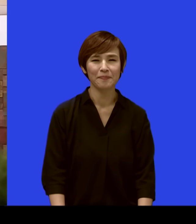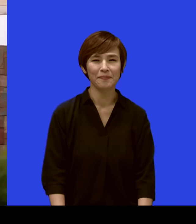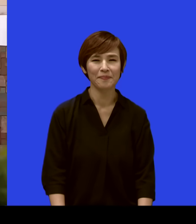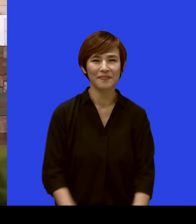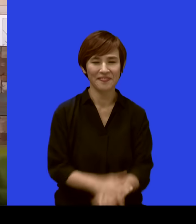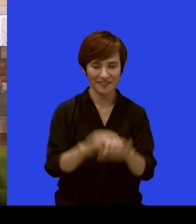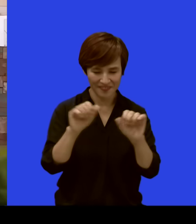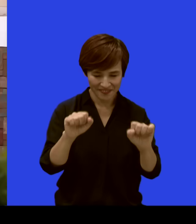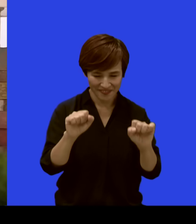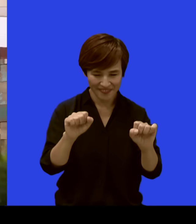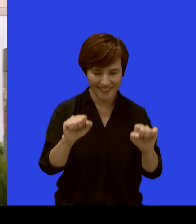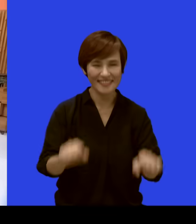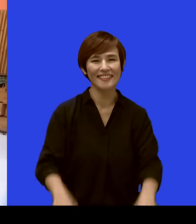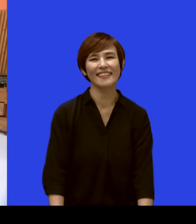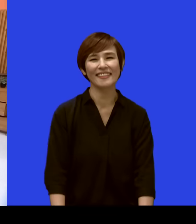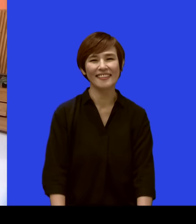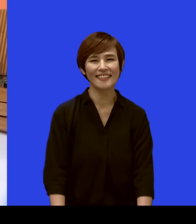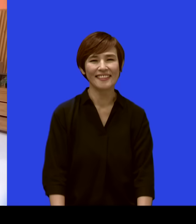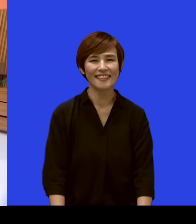안녕하세요.